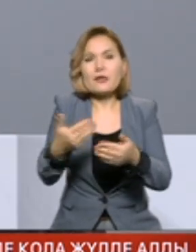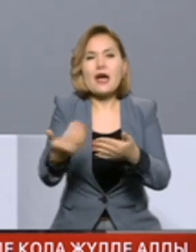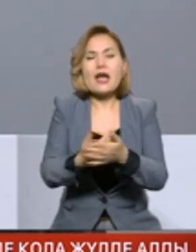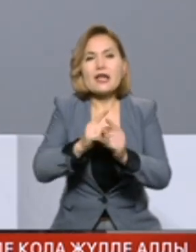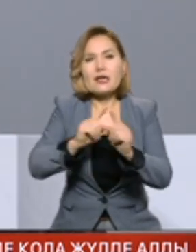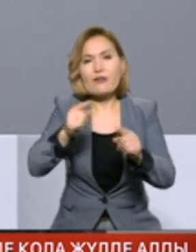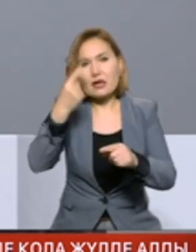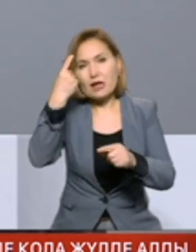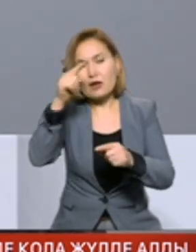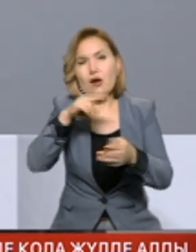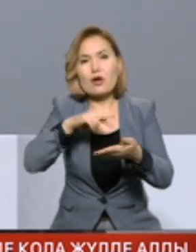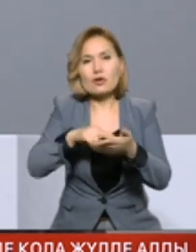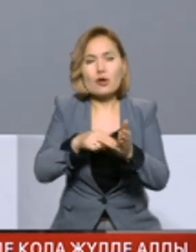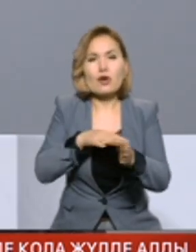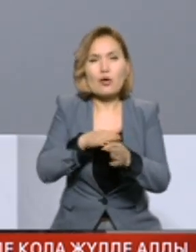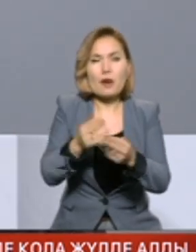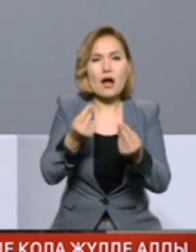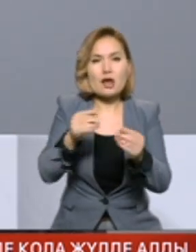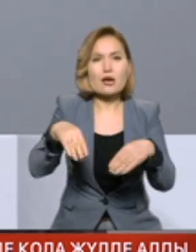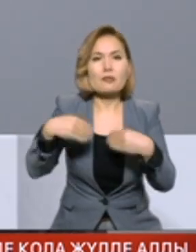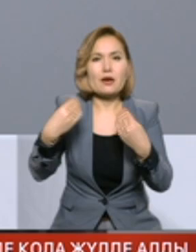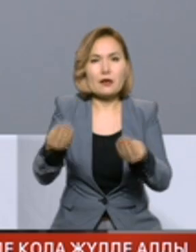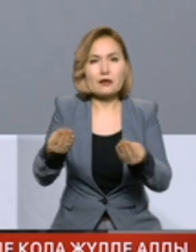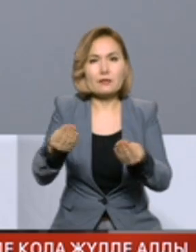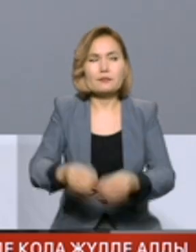инновациялық идеяларды жүзеге асыру үшін беріледі.